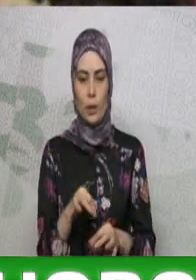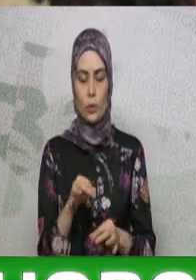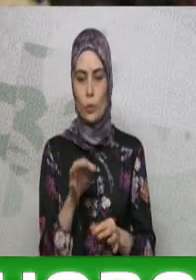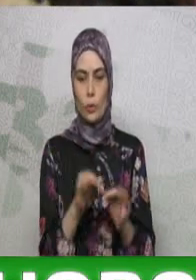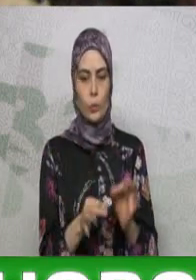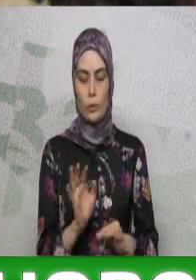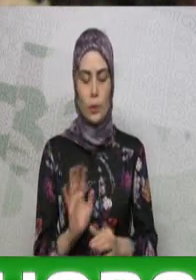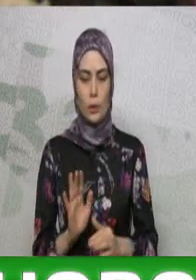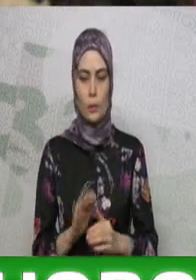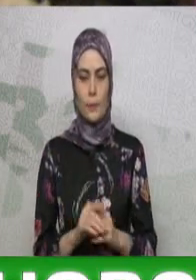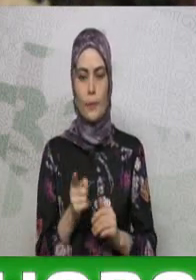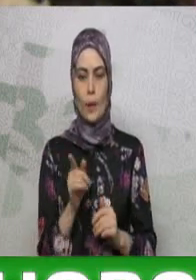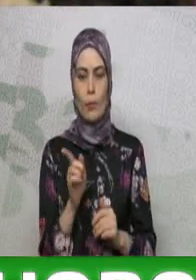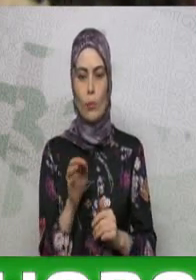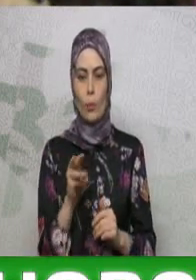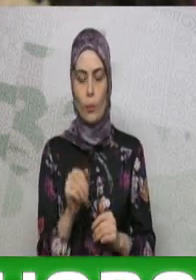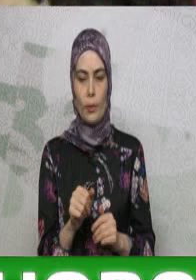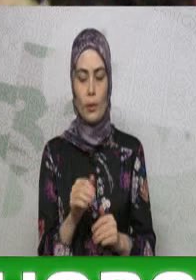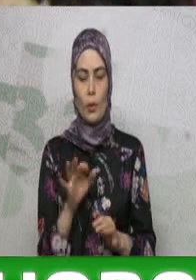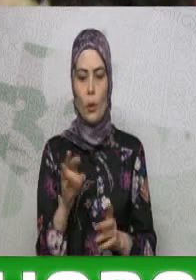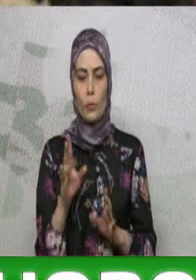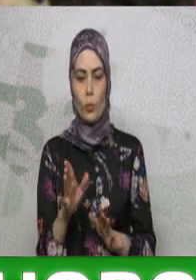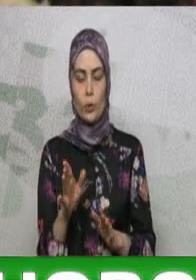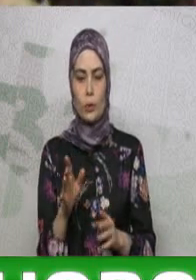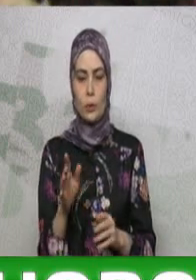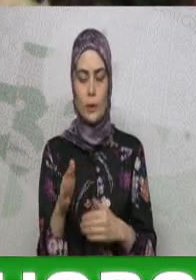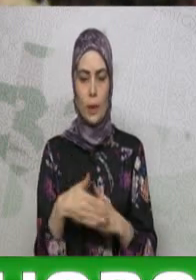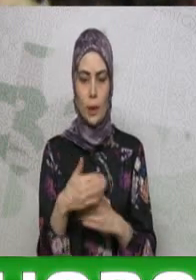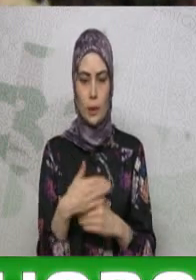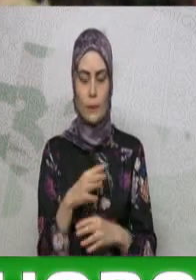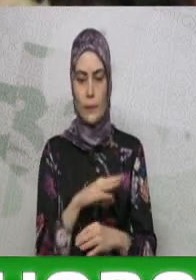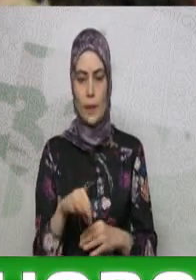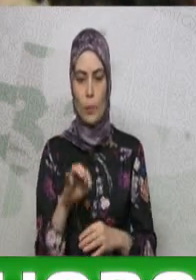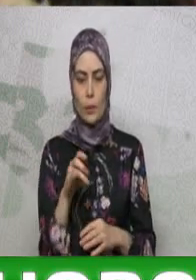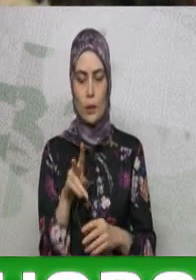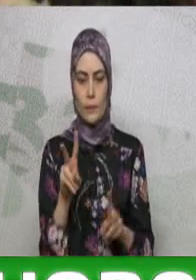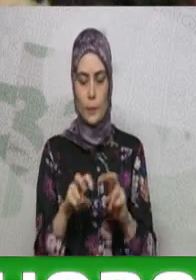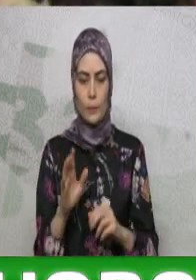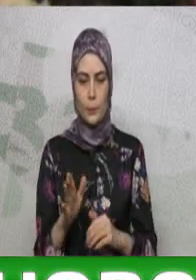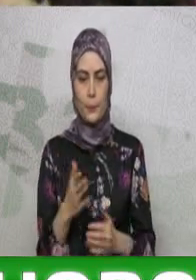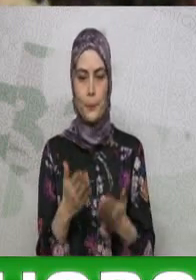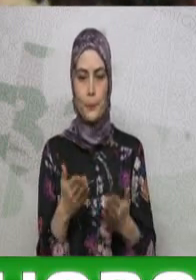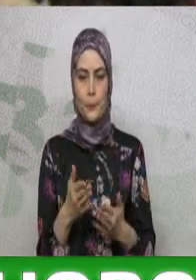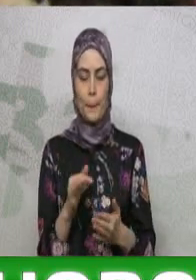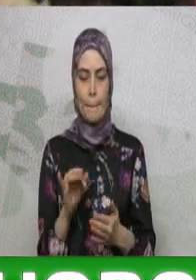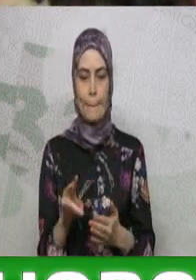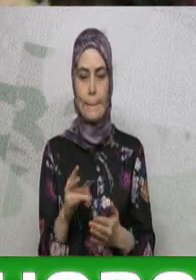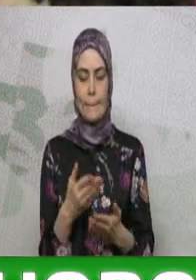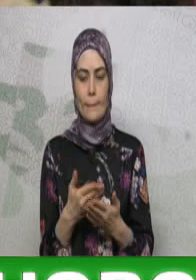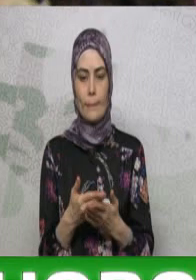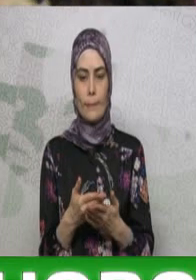судят. Он будет привлечен, будут учитываться все обстоятельства, если, например, на иждивении у него дети,